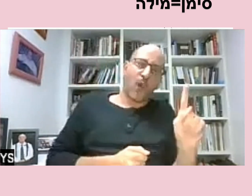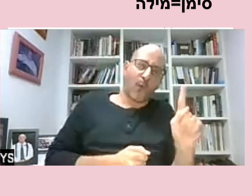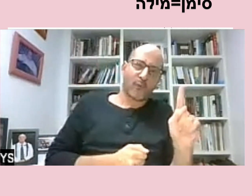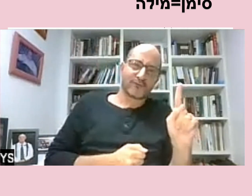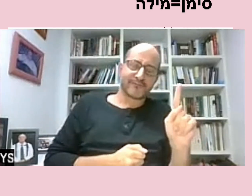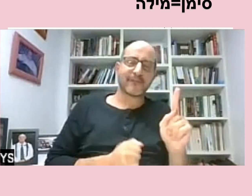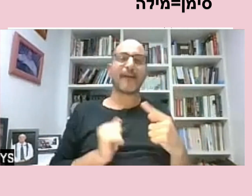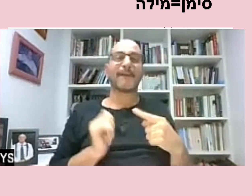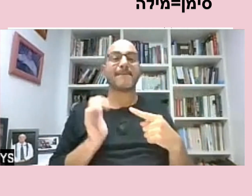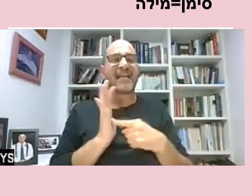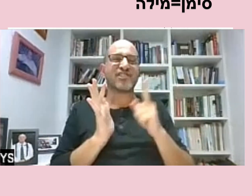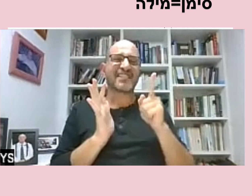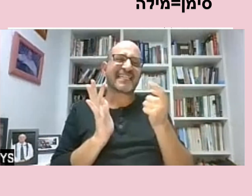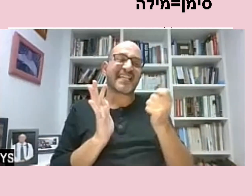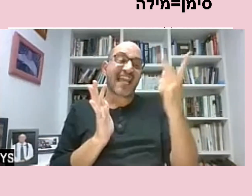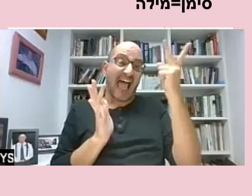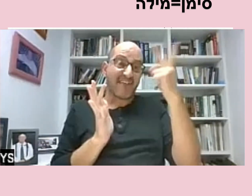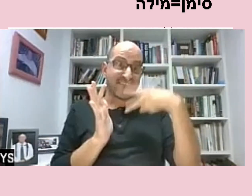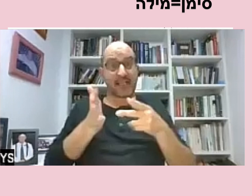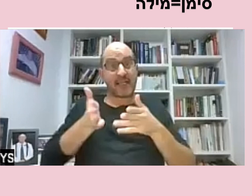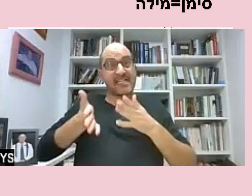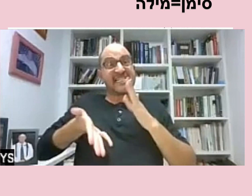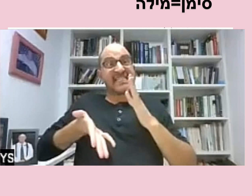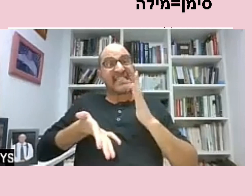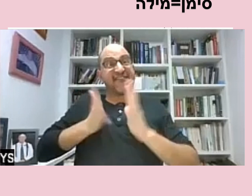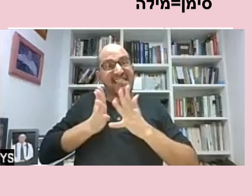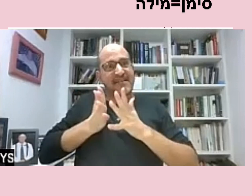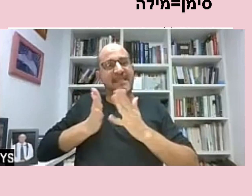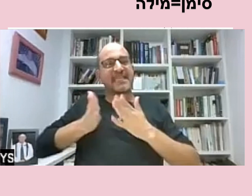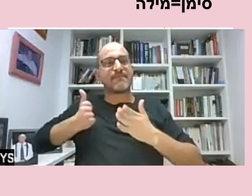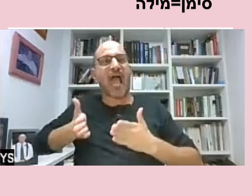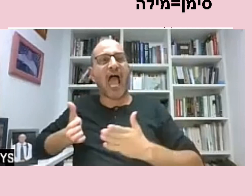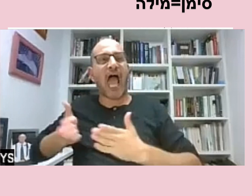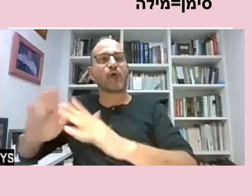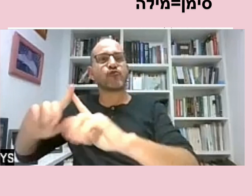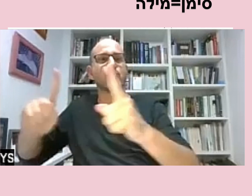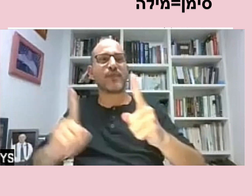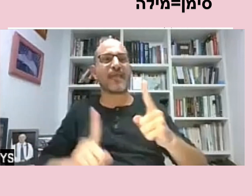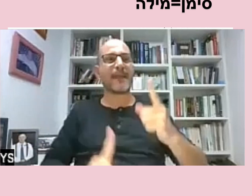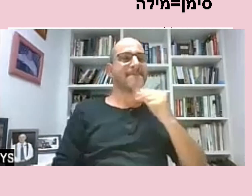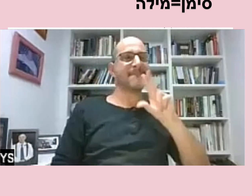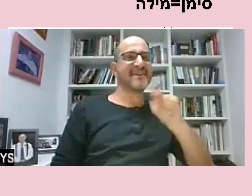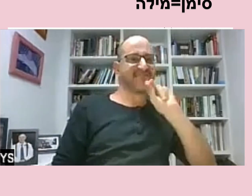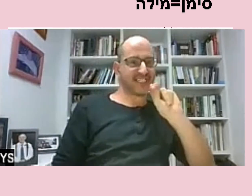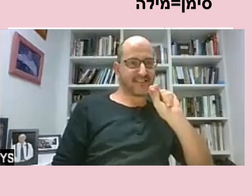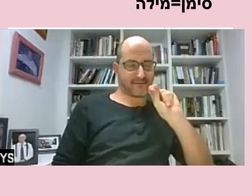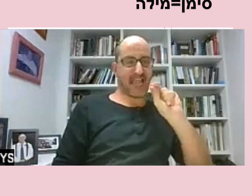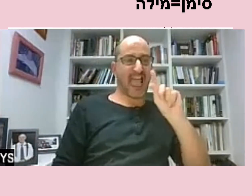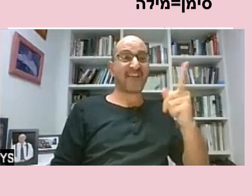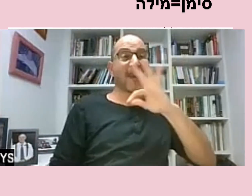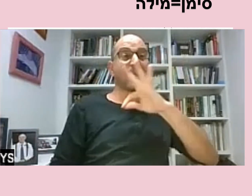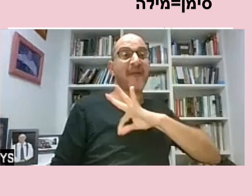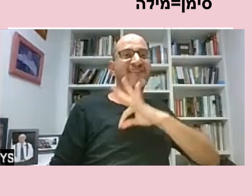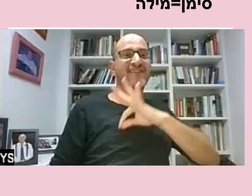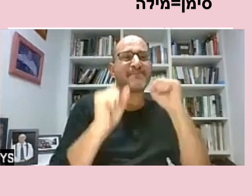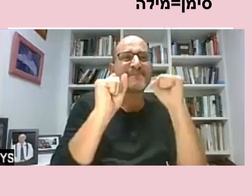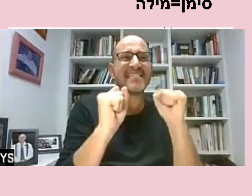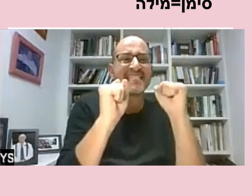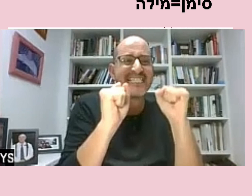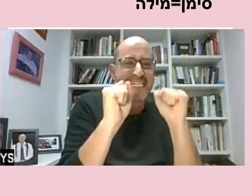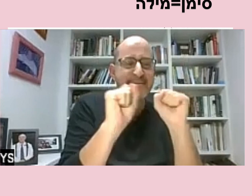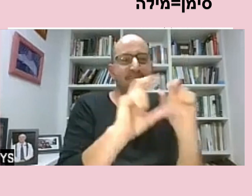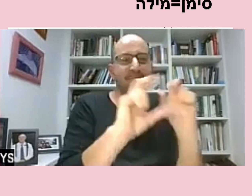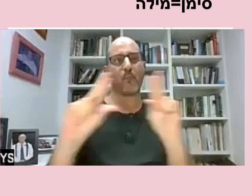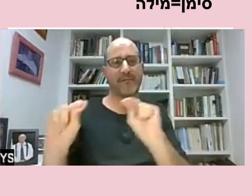כן ולא. בגלל שצריך קצת להבין ששפת הסימנים זה ערוץ שונה מעברית ודיבור,